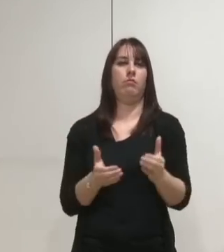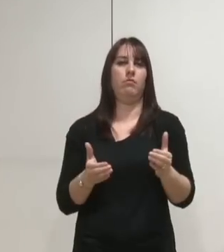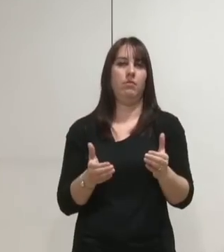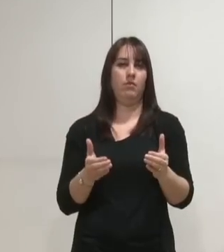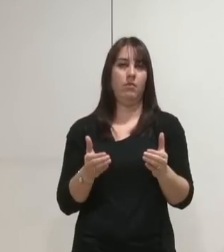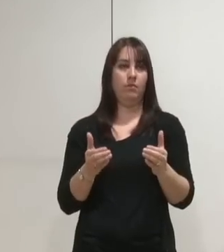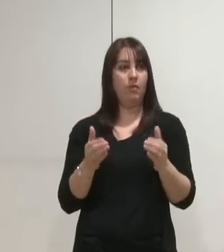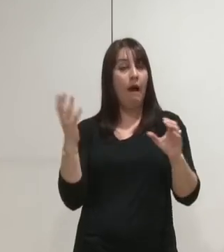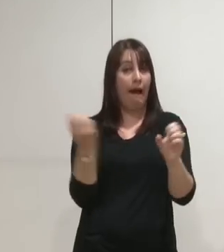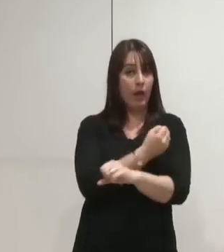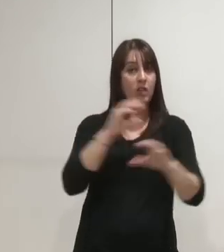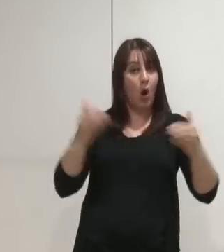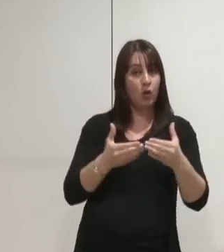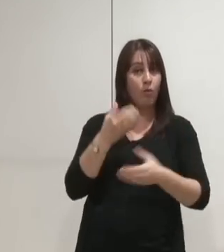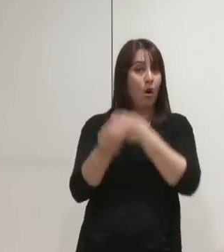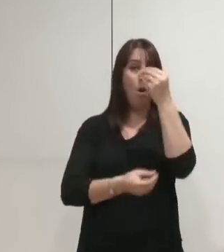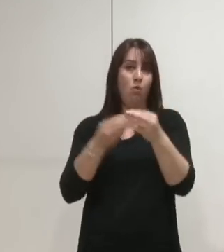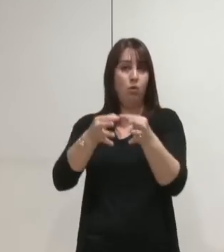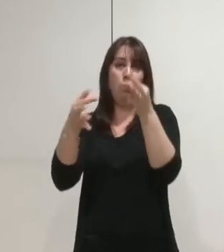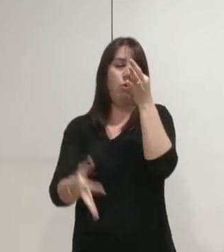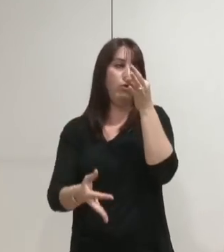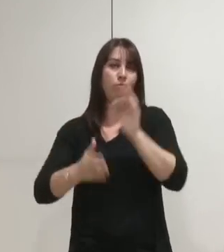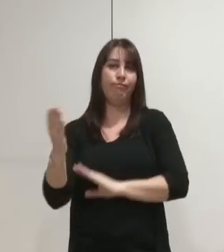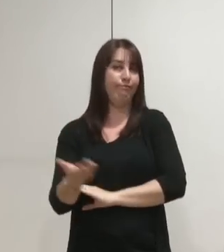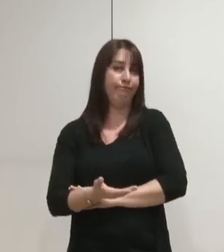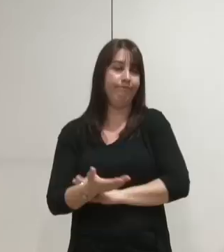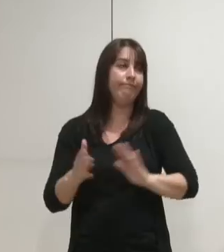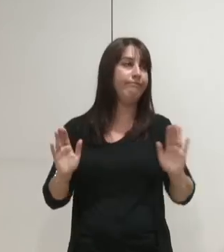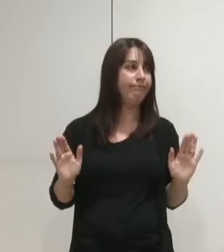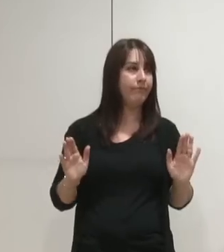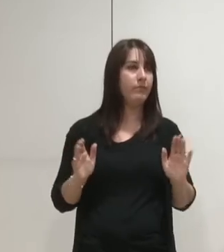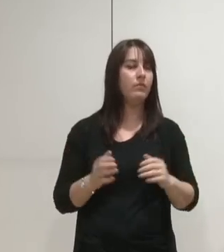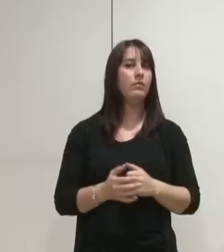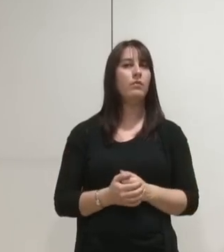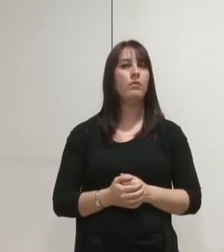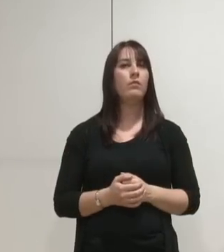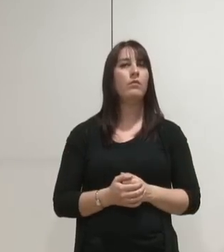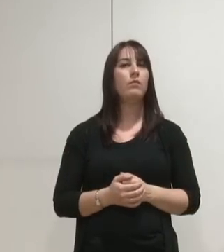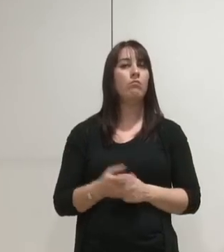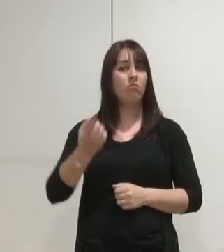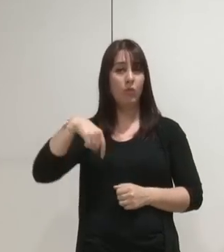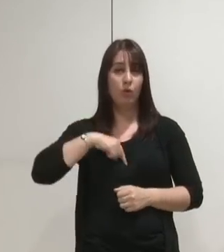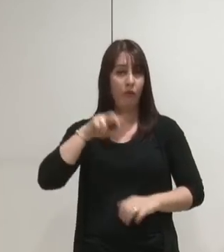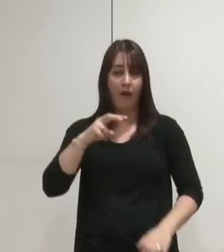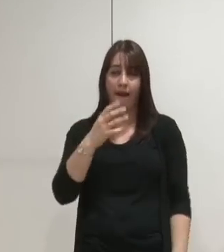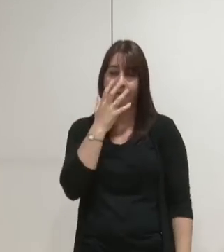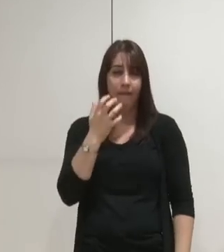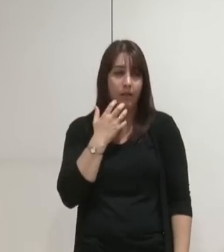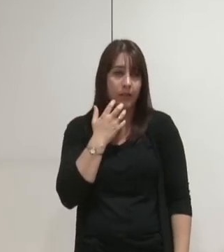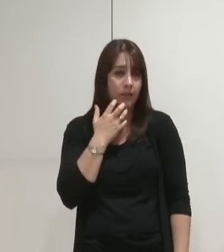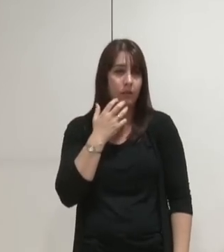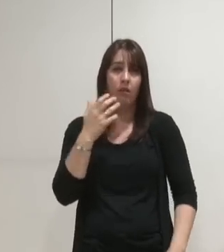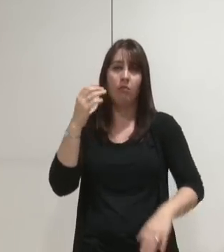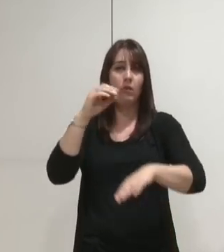sera collective ou ne sera pas dans ce domaine et nous déplorons dans ce contexte que le Conseil